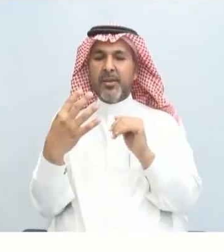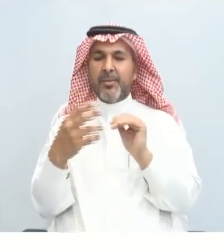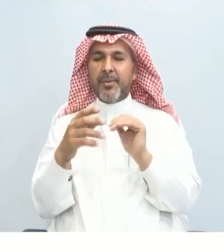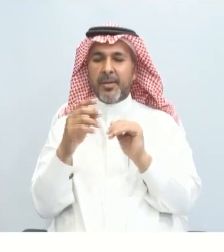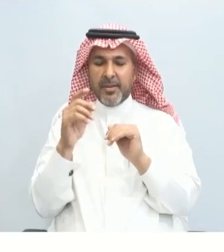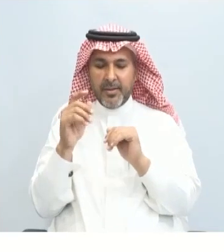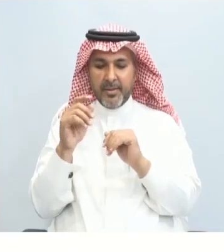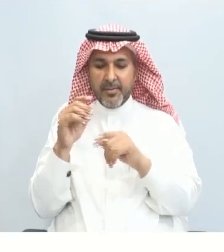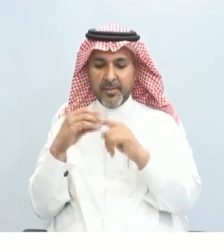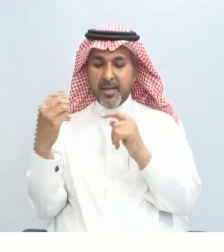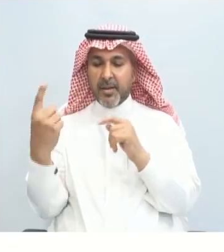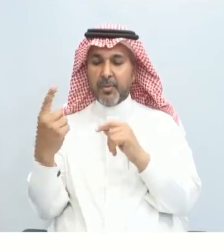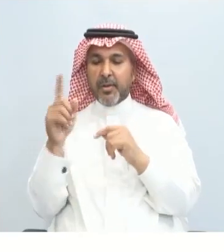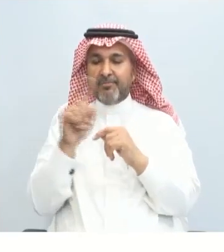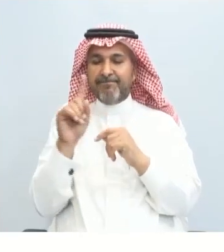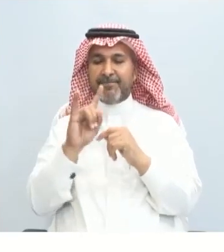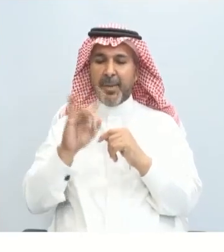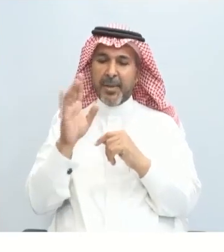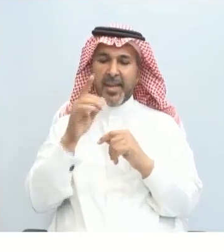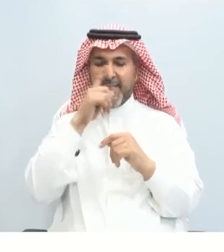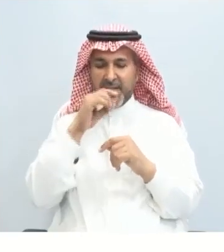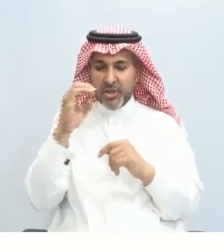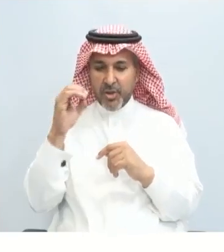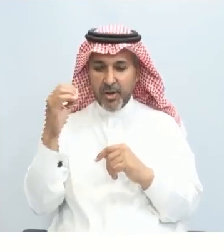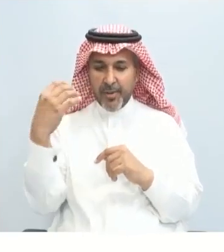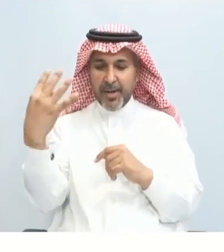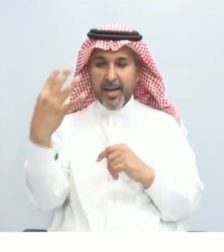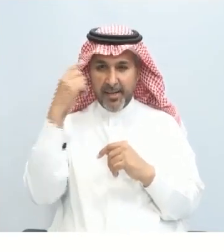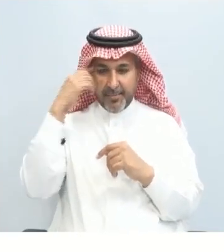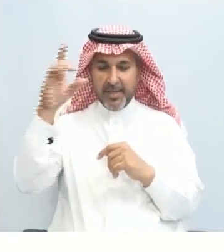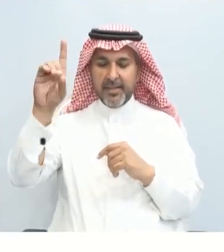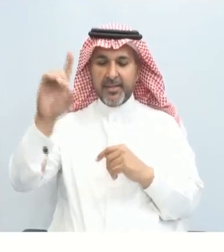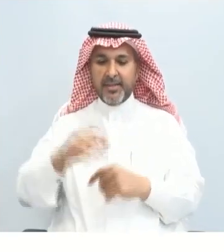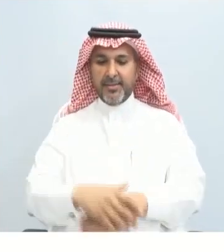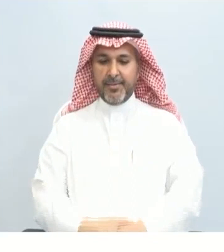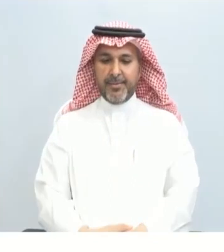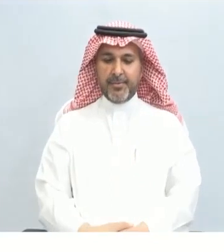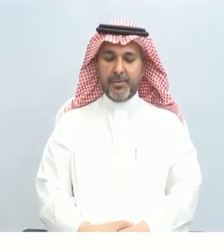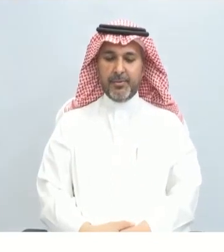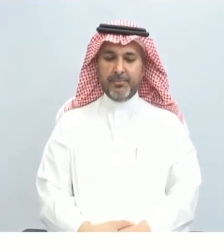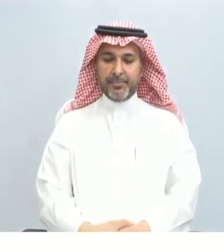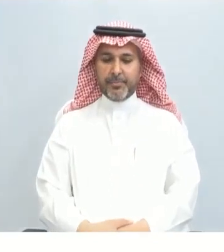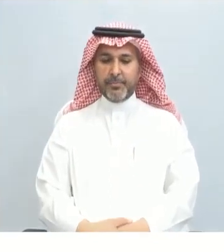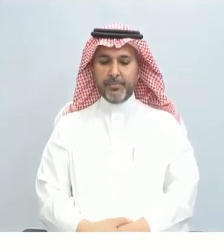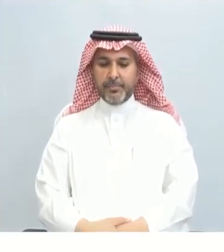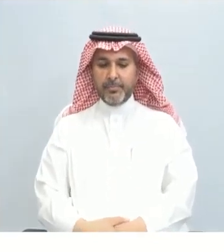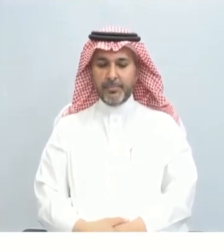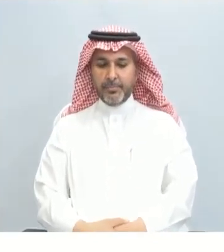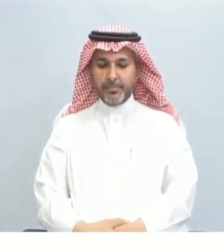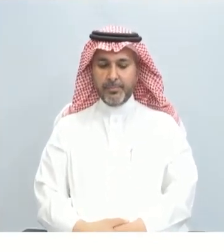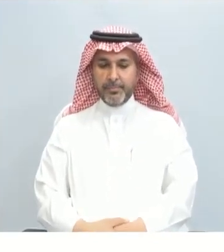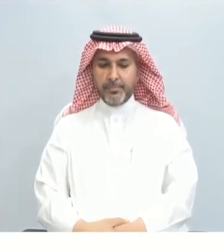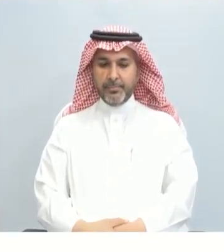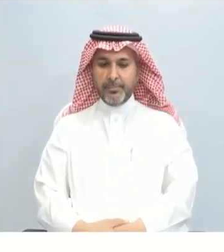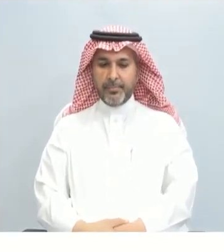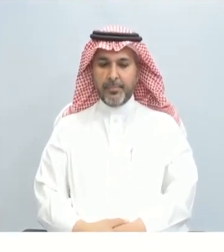هذا حل مقبول وهذا حل مرفوض فبالتالي يعتبر الجواب دي هو الجواب الصحيح يعني